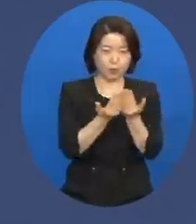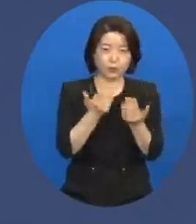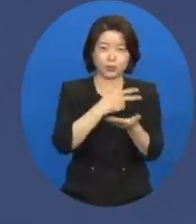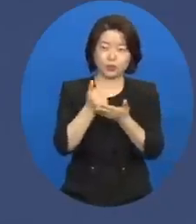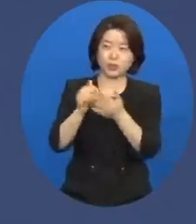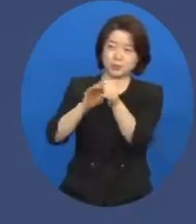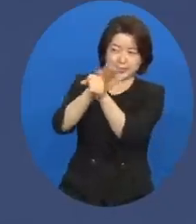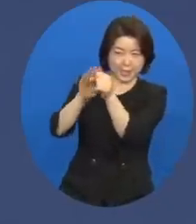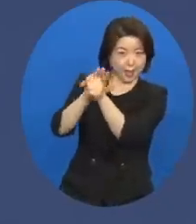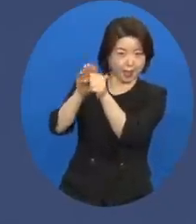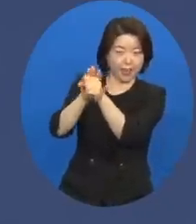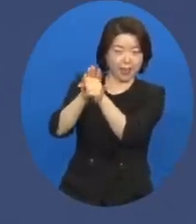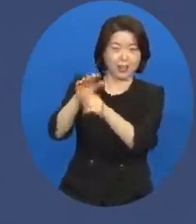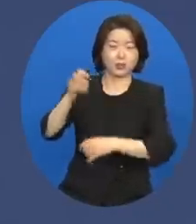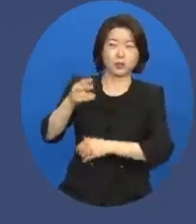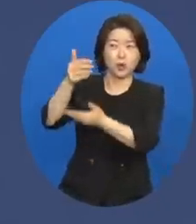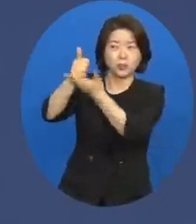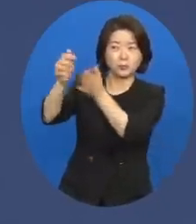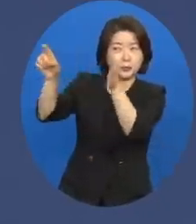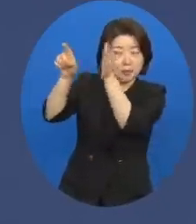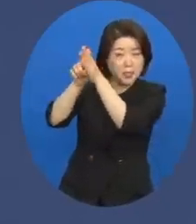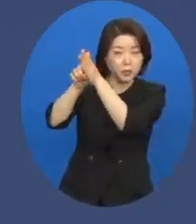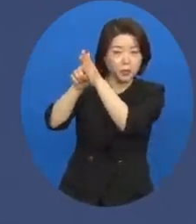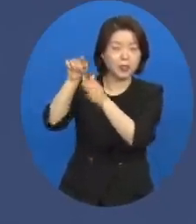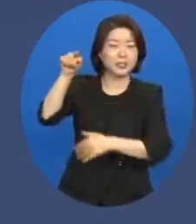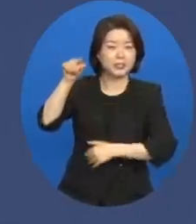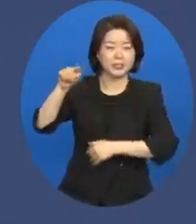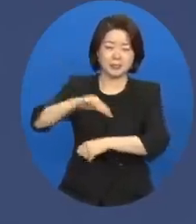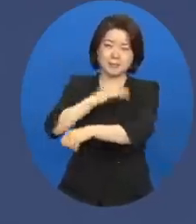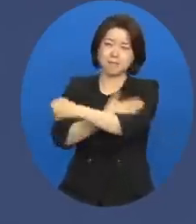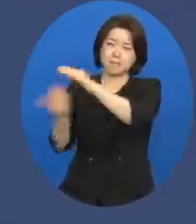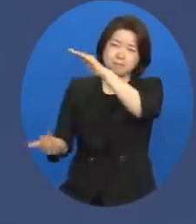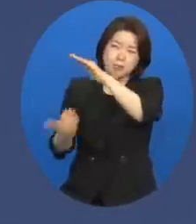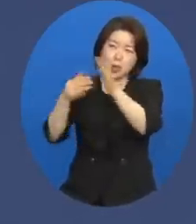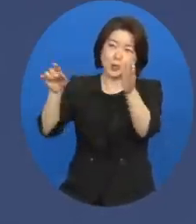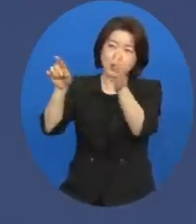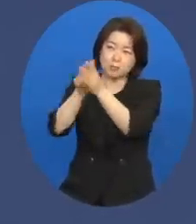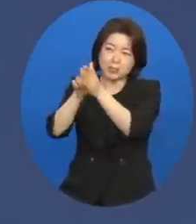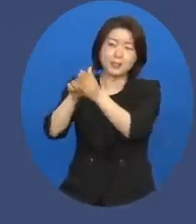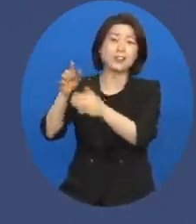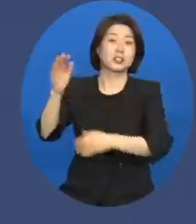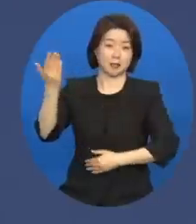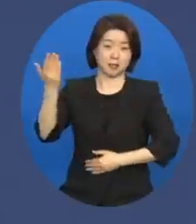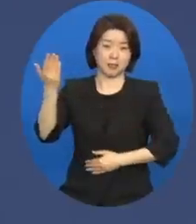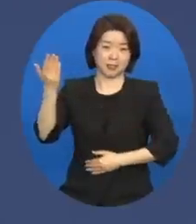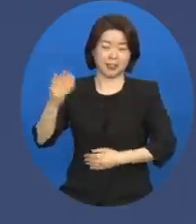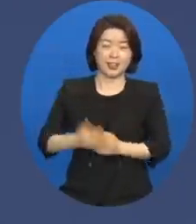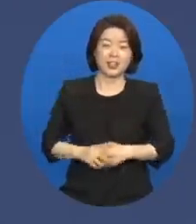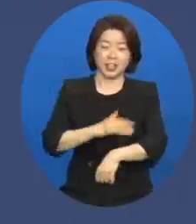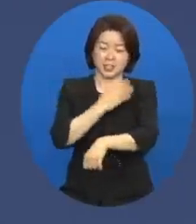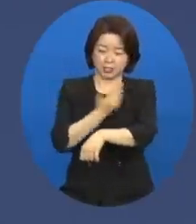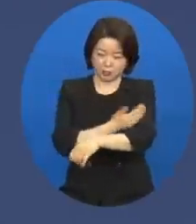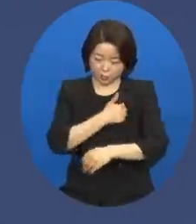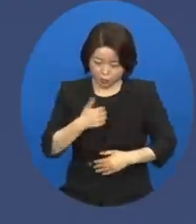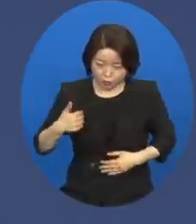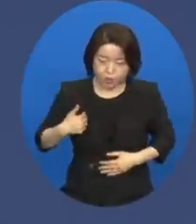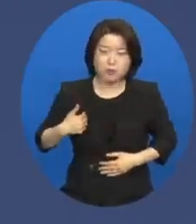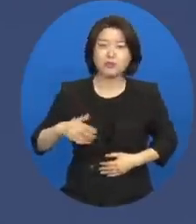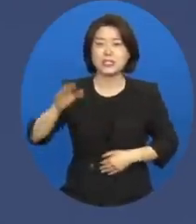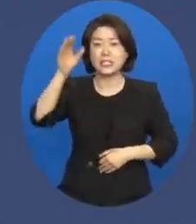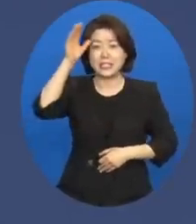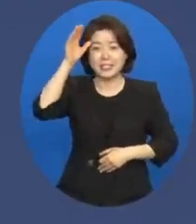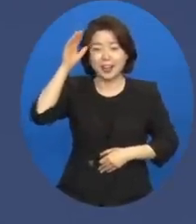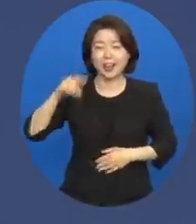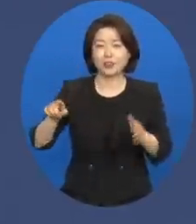주님을 사랑하고 그분을 신뢰하고 그분의 전능한 능력을 믿기 때문에 능히 우리가 기대하고